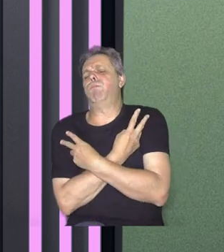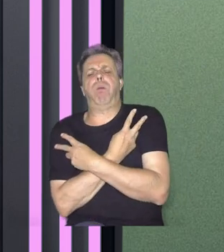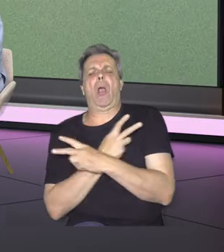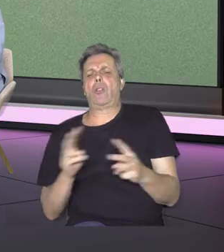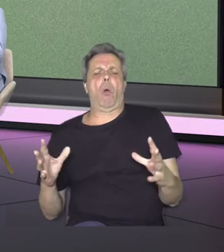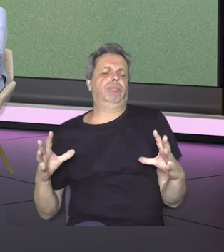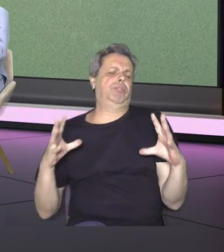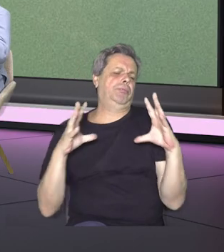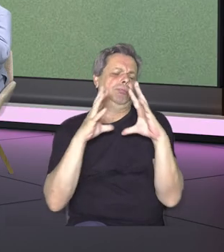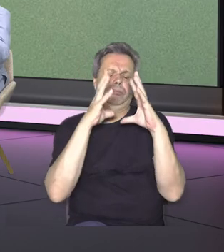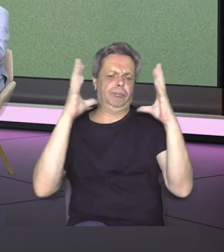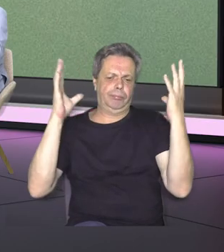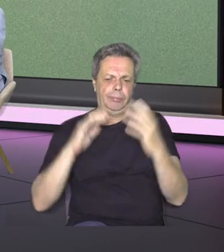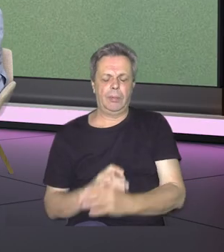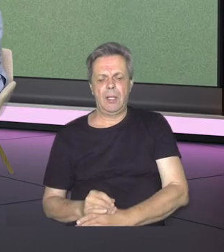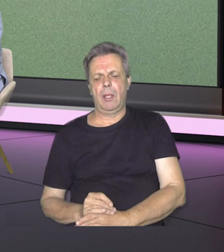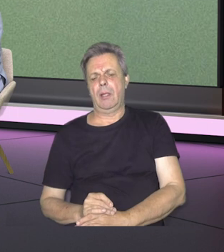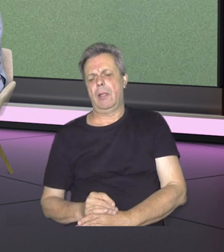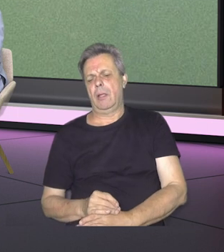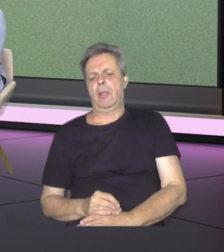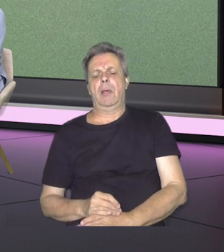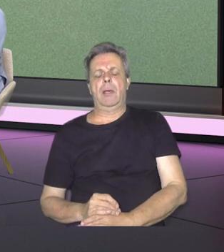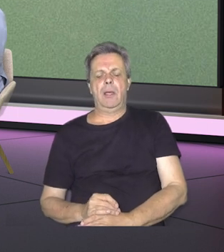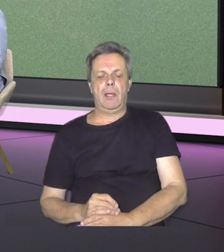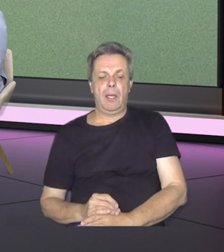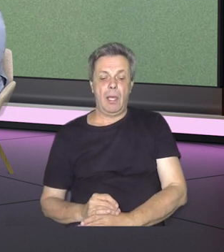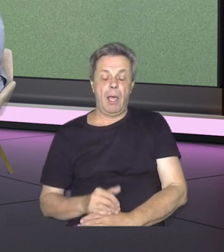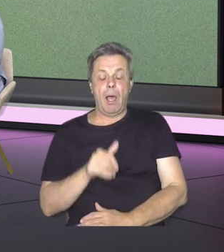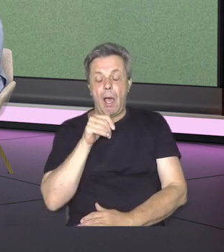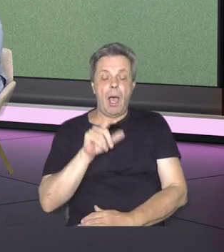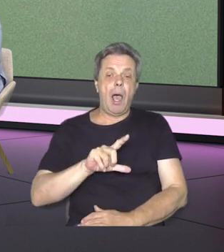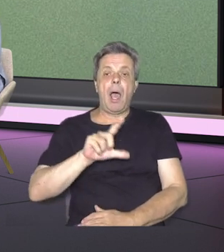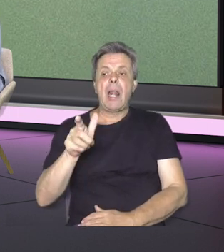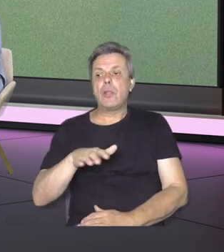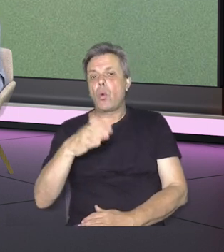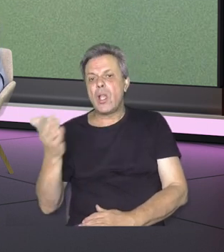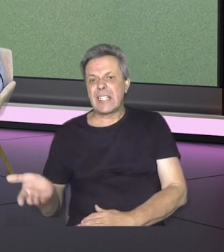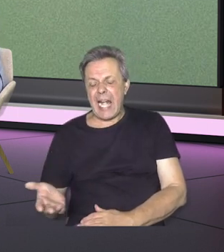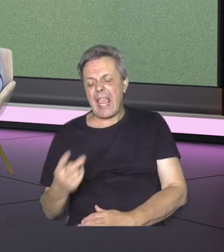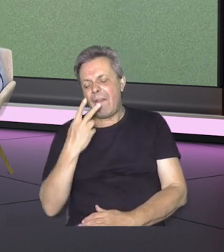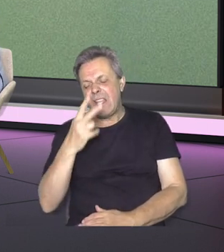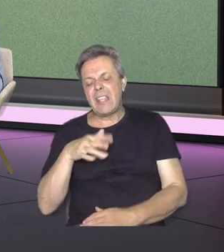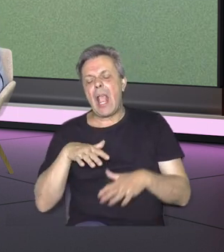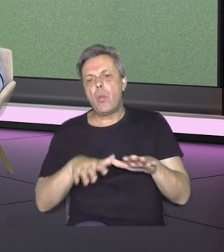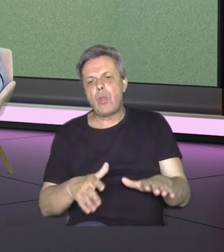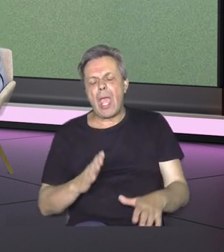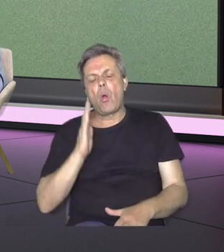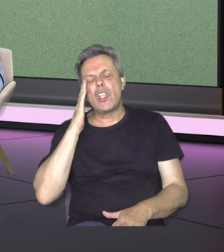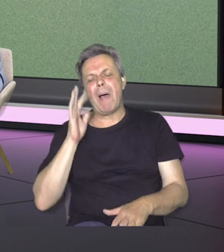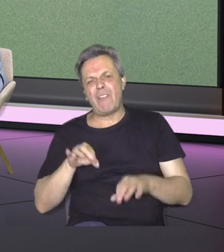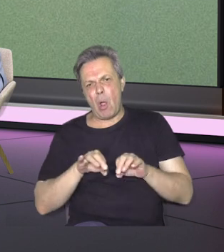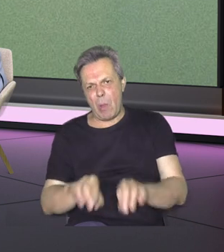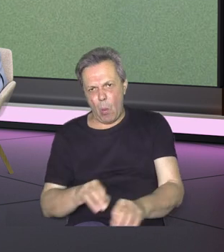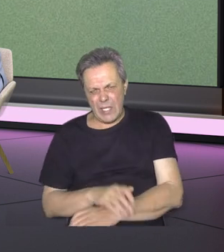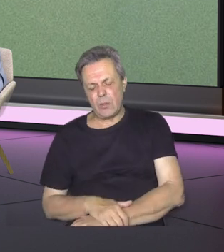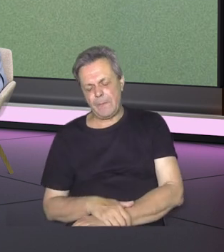bogatstvo. Satelita, nezamisliva bomba, informatika, čuda neviđena. I onda vidite ovaj da spava na ulici. Čitav život. To su